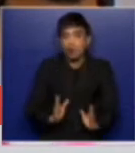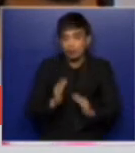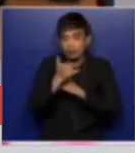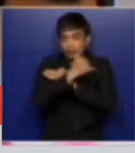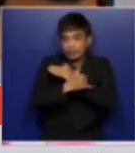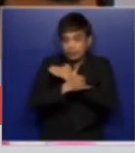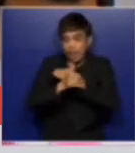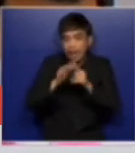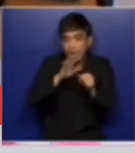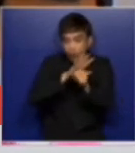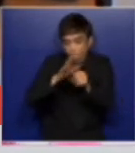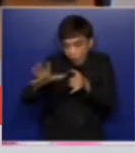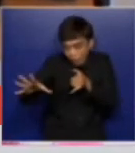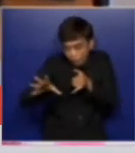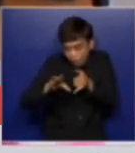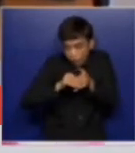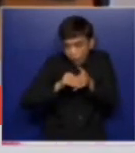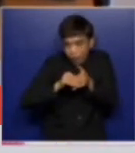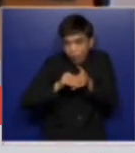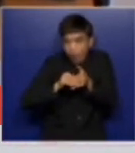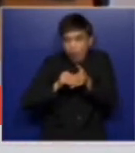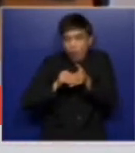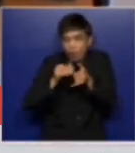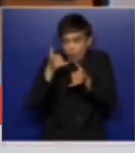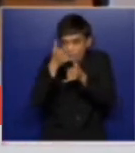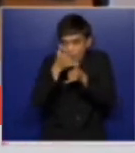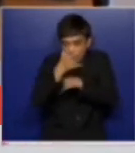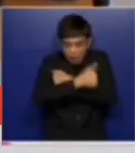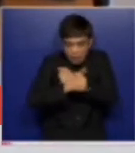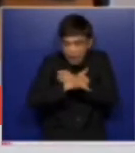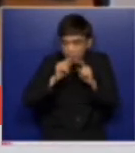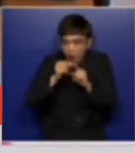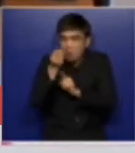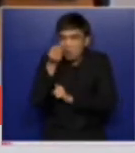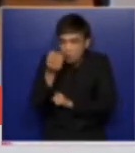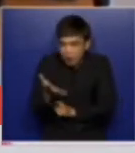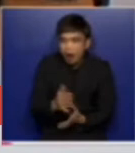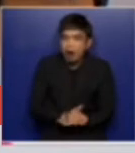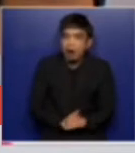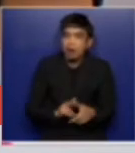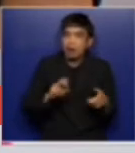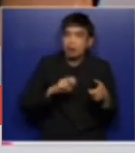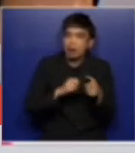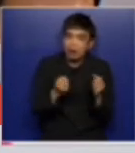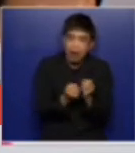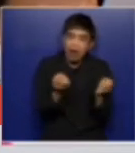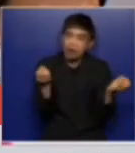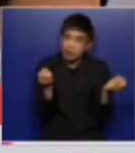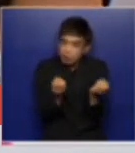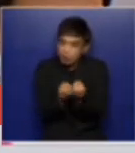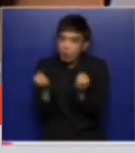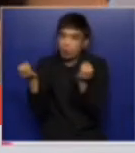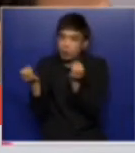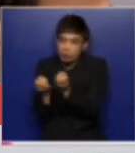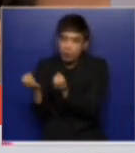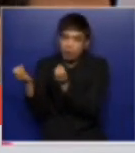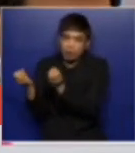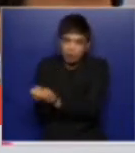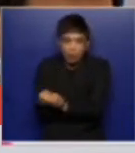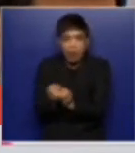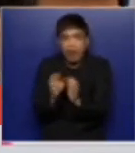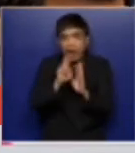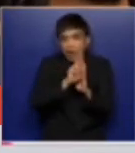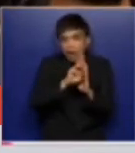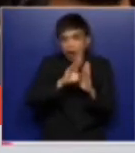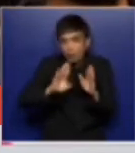ผู้ติดเชื้อ100เคสขึ้นไปผลกระทบดังกล่าวของท่านประธานที่เคารพครับย่อมส่งผลกระทบต่อระบบเศรษฐกิจ